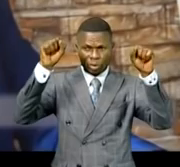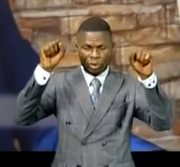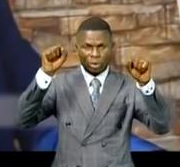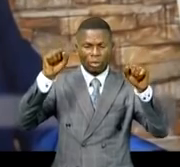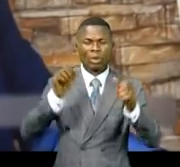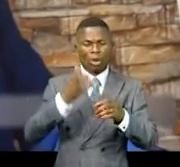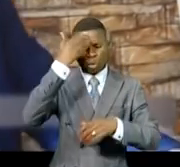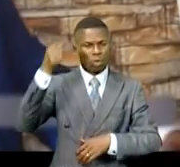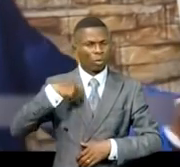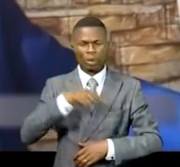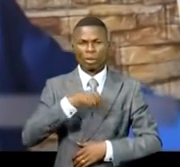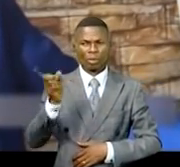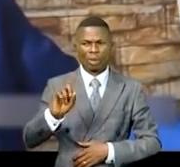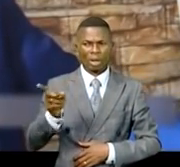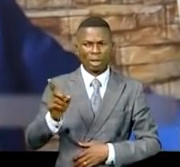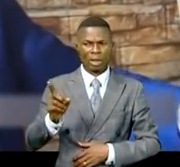pas oubliés.